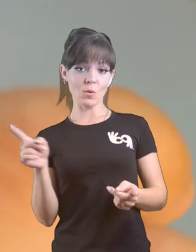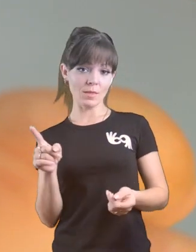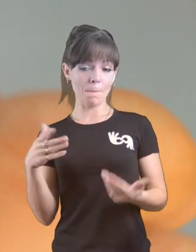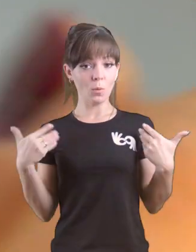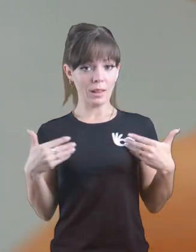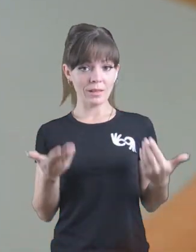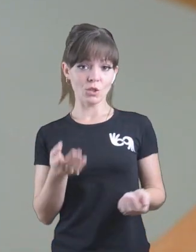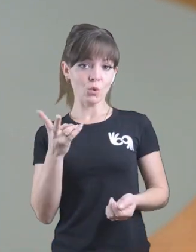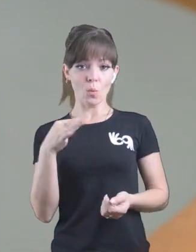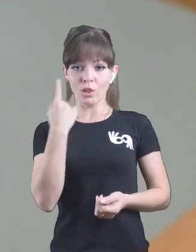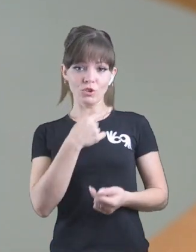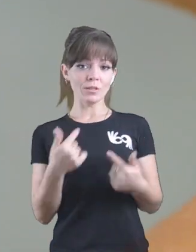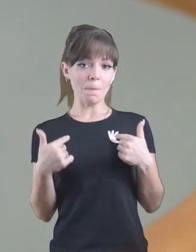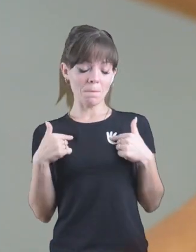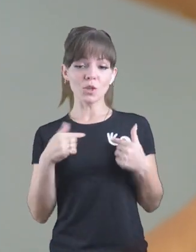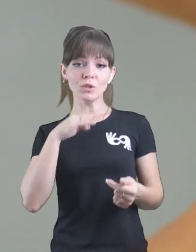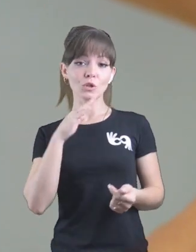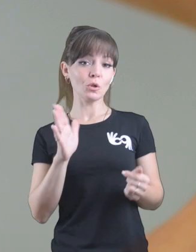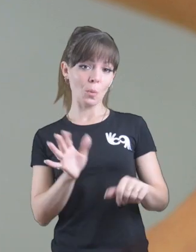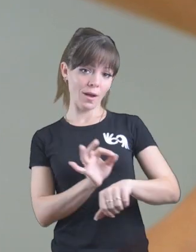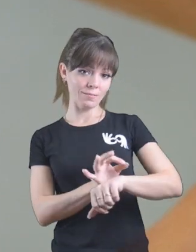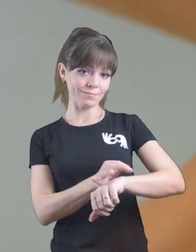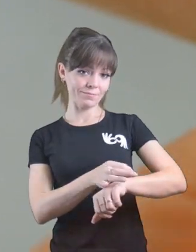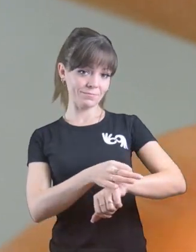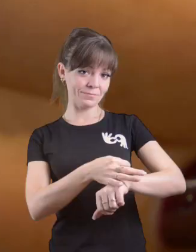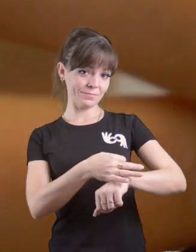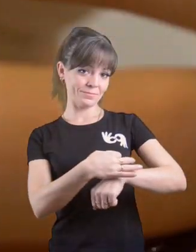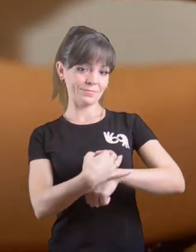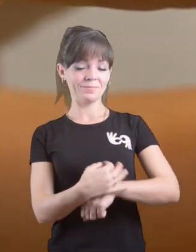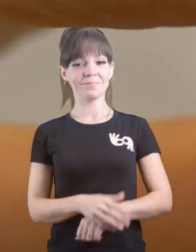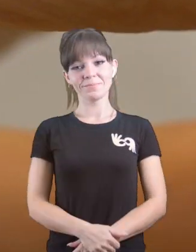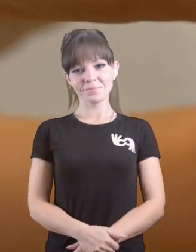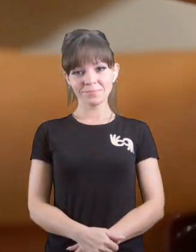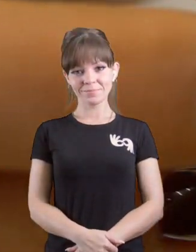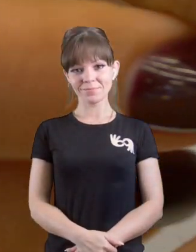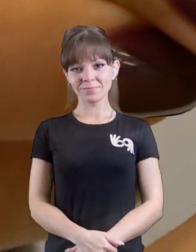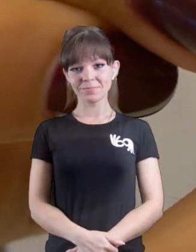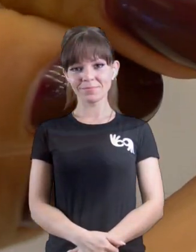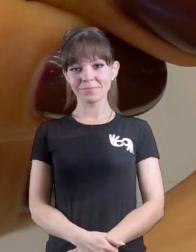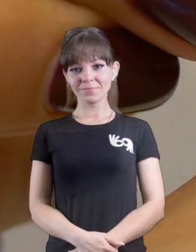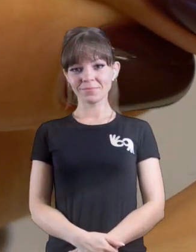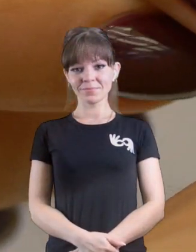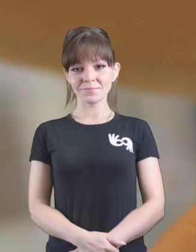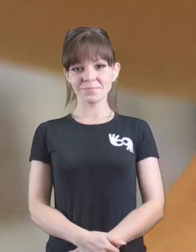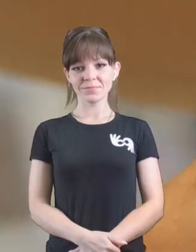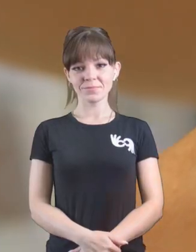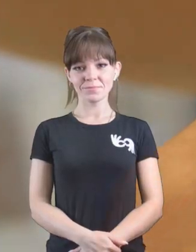штука, но лично мне достаточно просто покрутить безель.